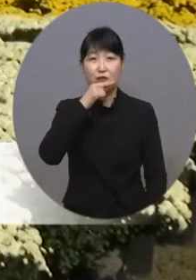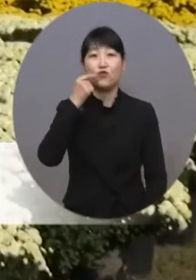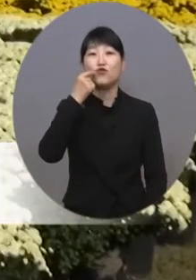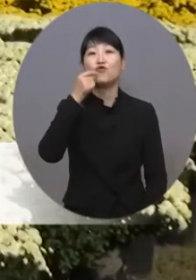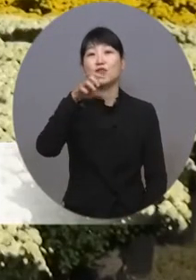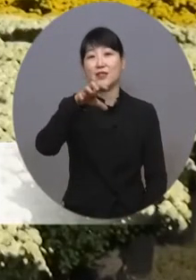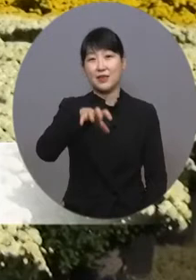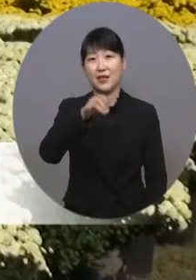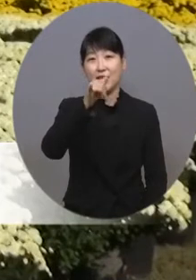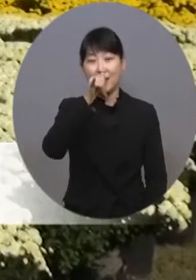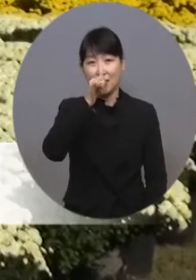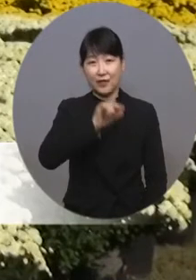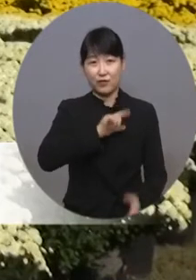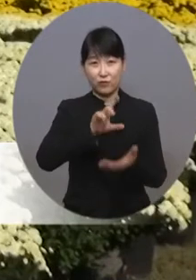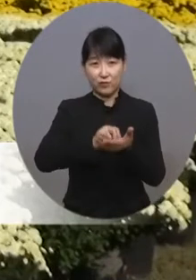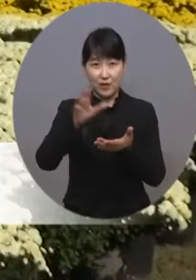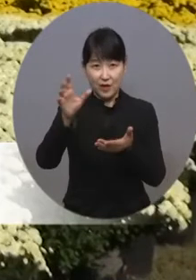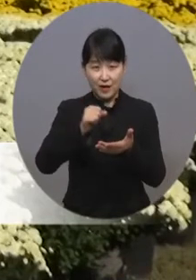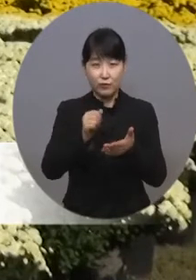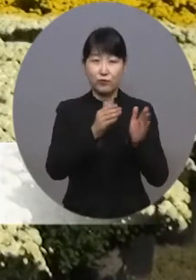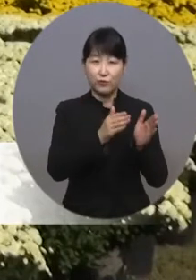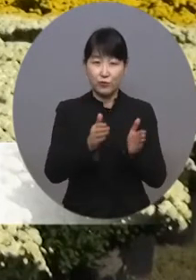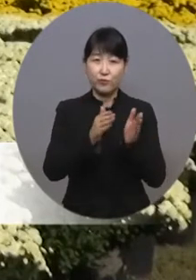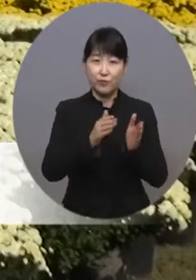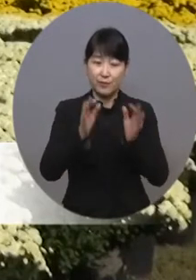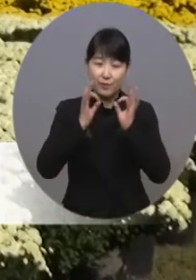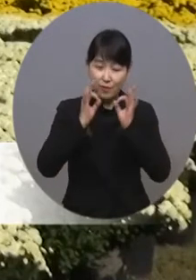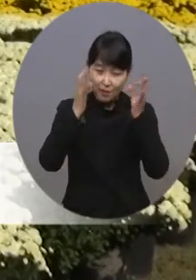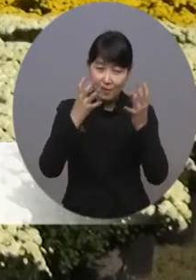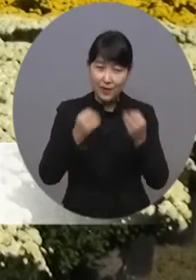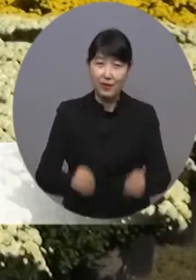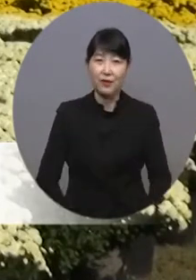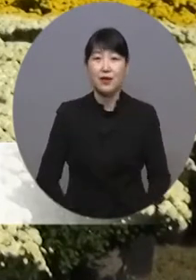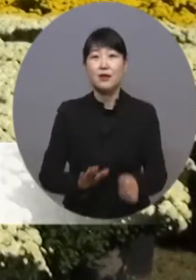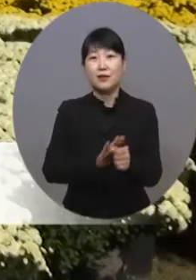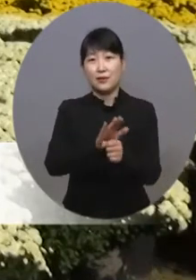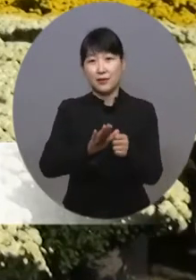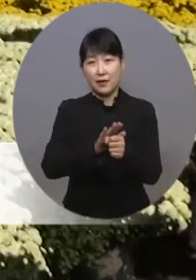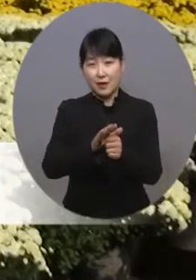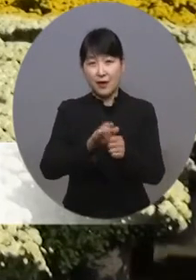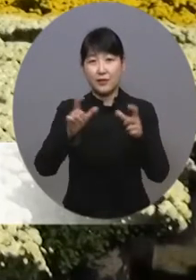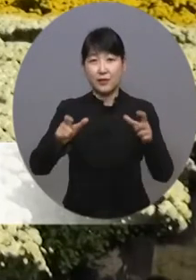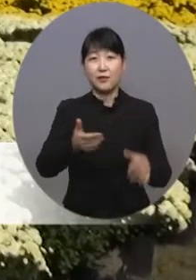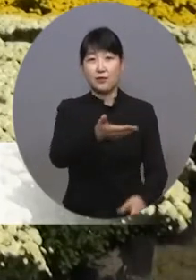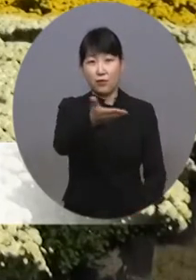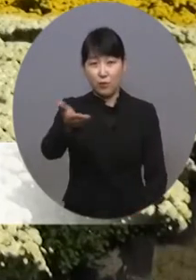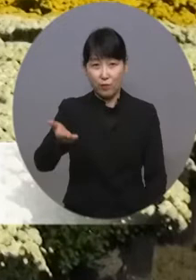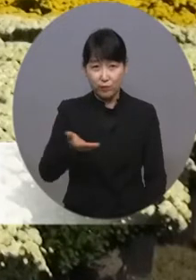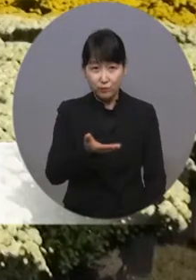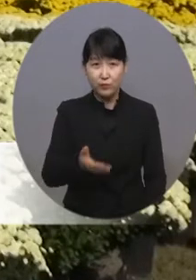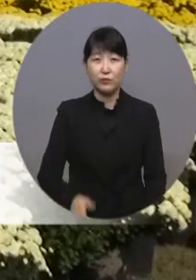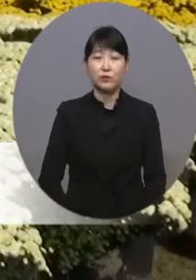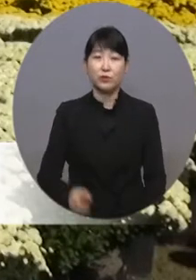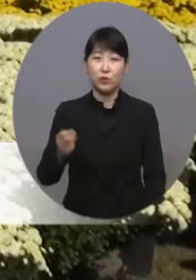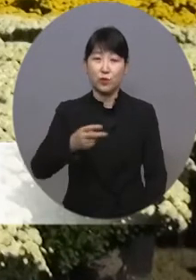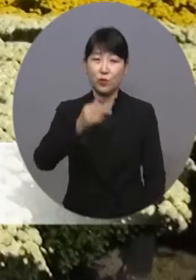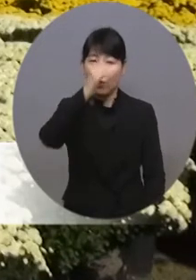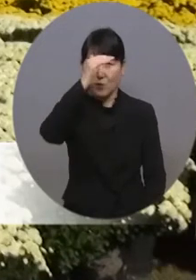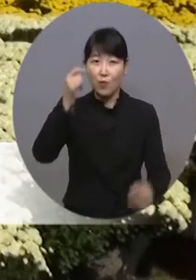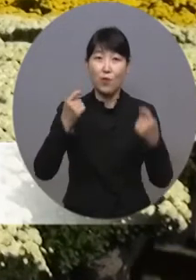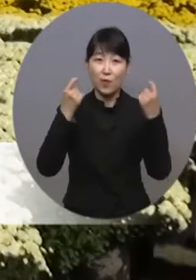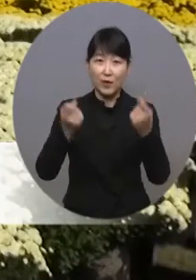품따라는 슬로건으로 많은 준비를 했습니다. 사랑하는 우리 순창 국민 여러분들, 그리고 관광객